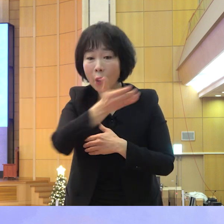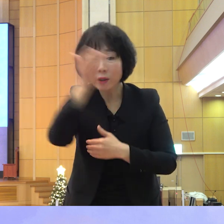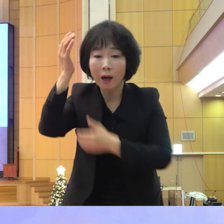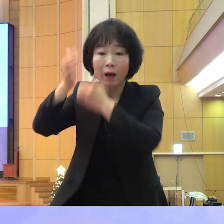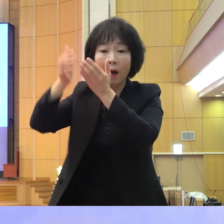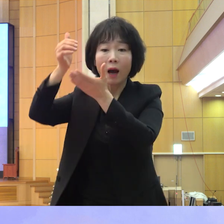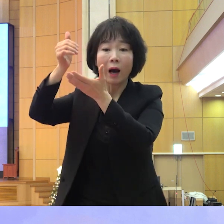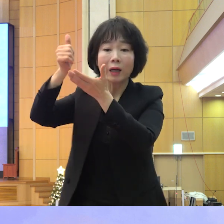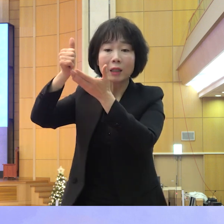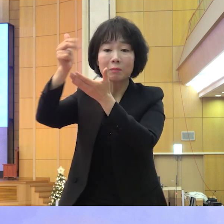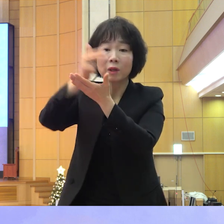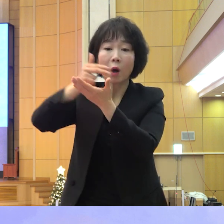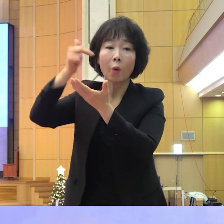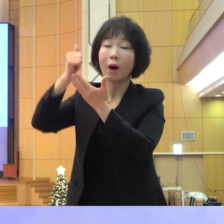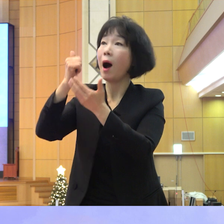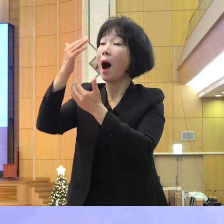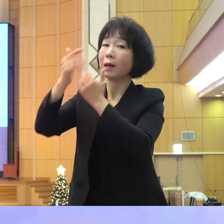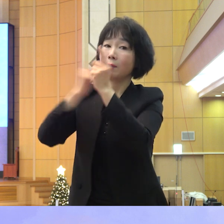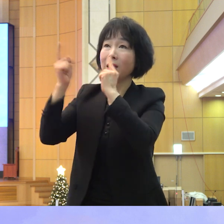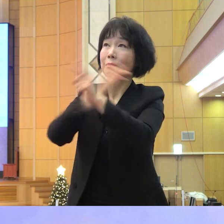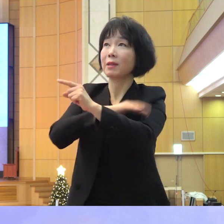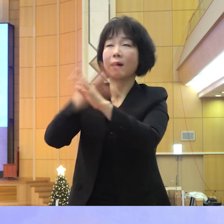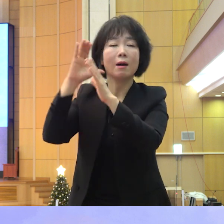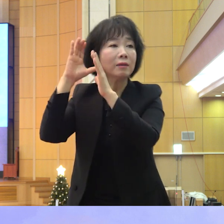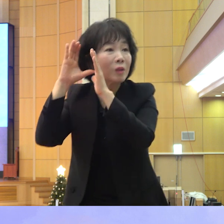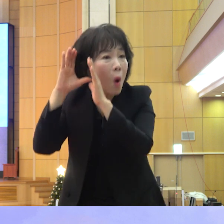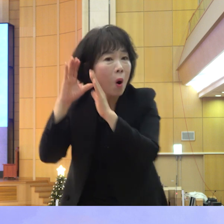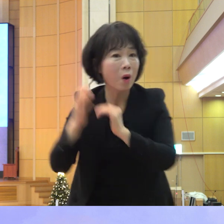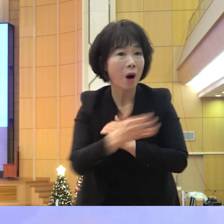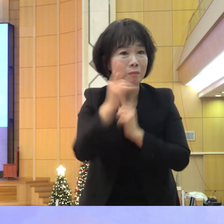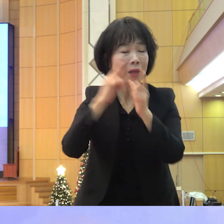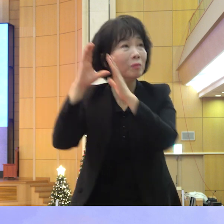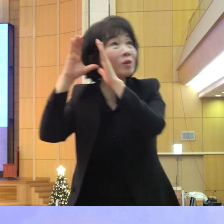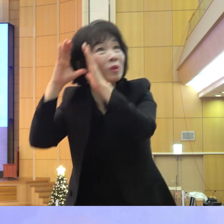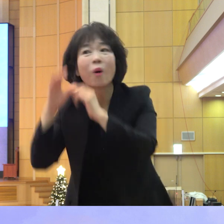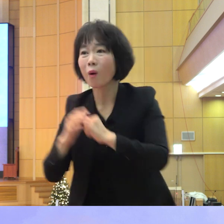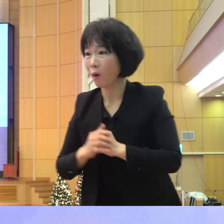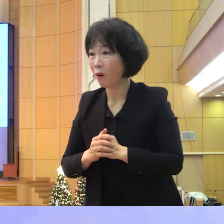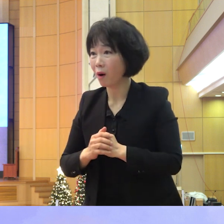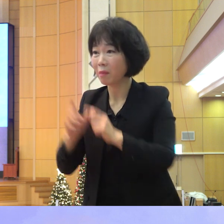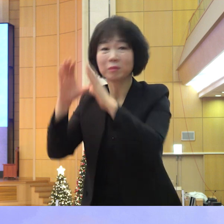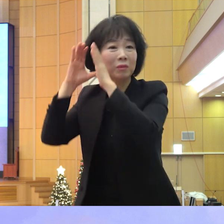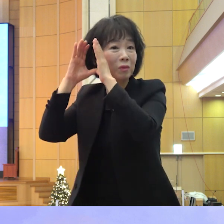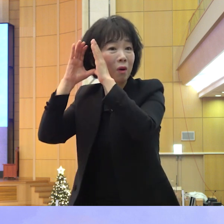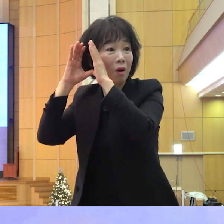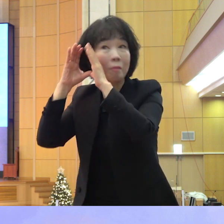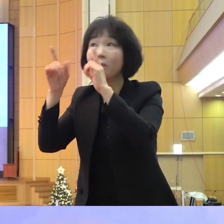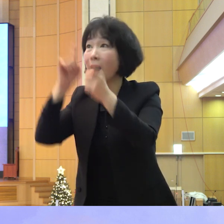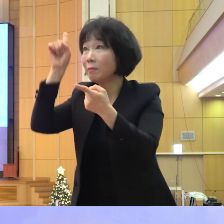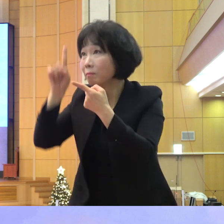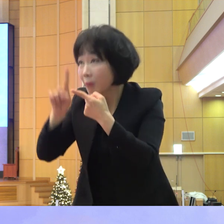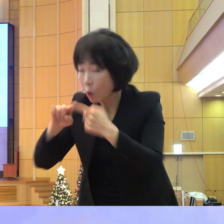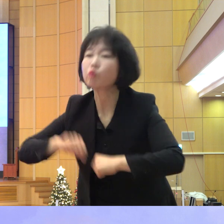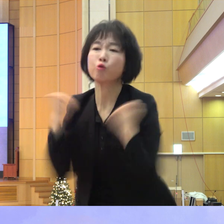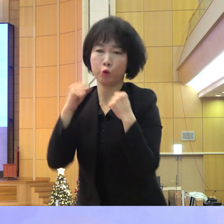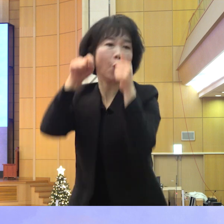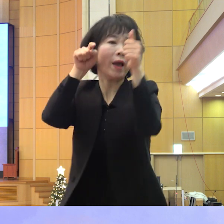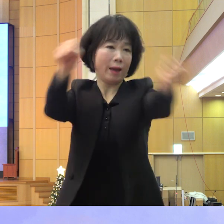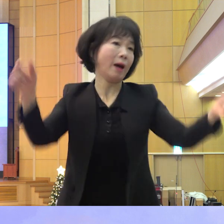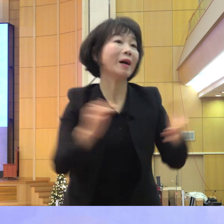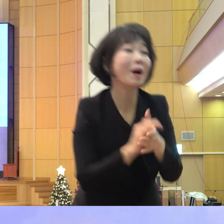나 여호와의 말을 청종하고 하나님 말씀을 듣고 그 말씀대로 순종하라는